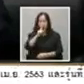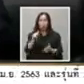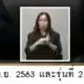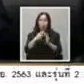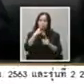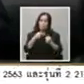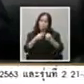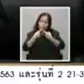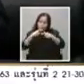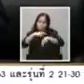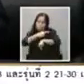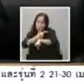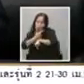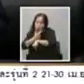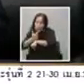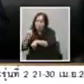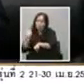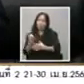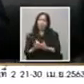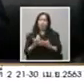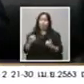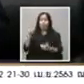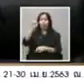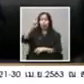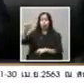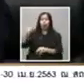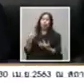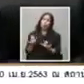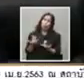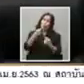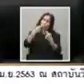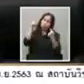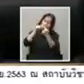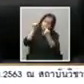เยื้อท่านเสรีเนี่ยท่านก็จะคุยกันแต่เรื่องเนี้ย